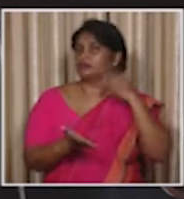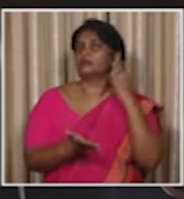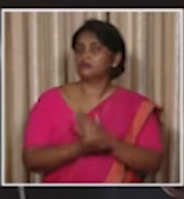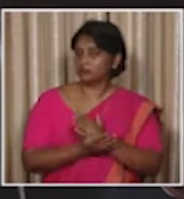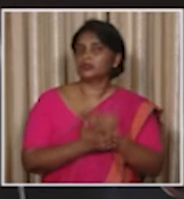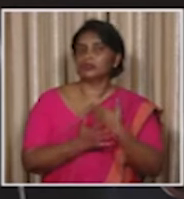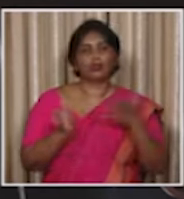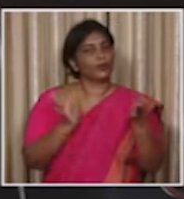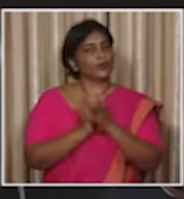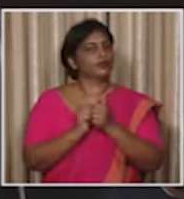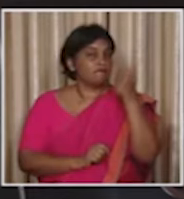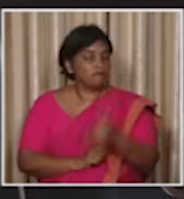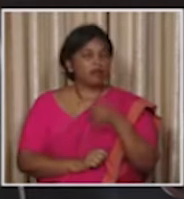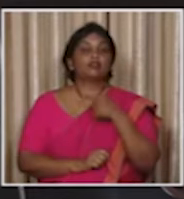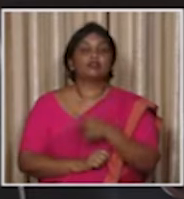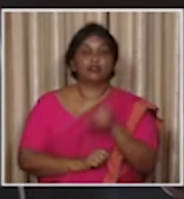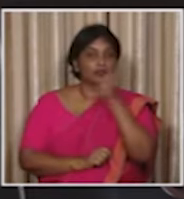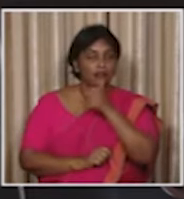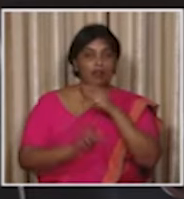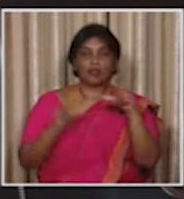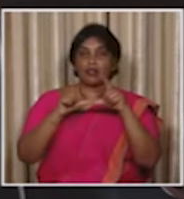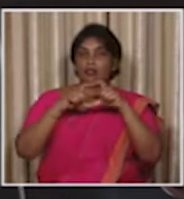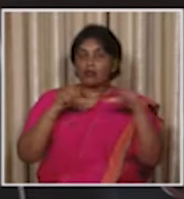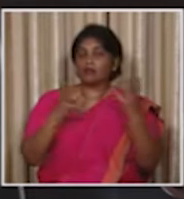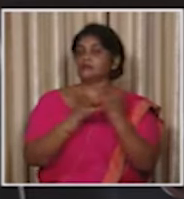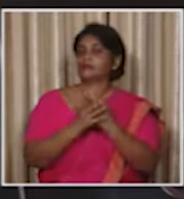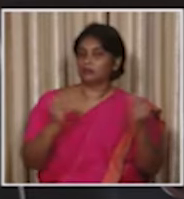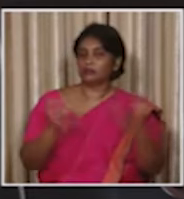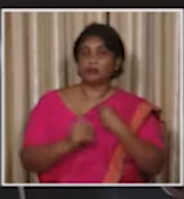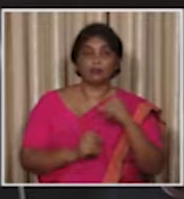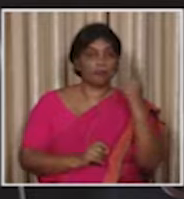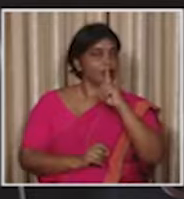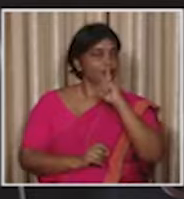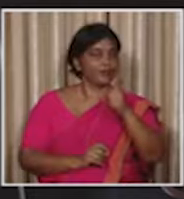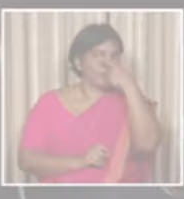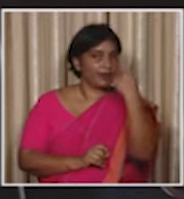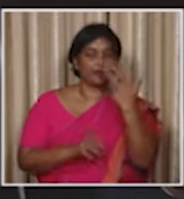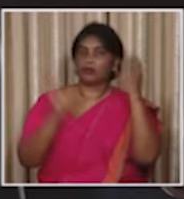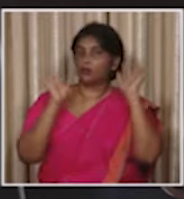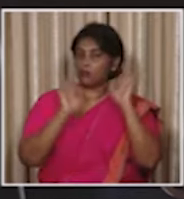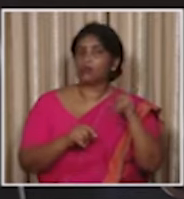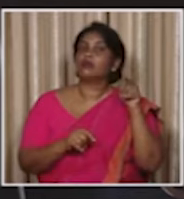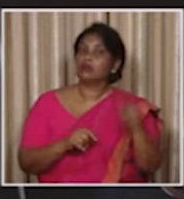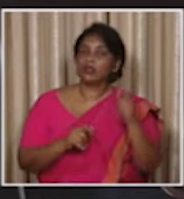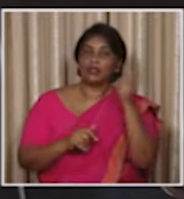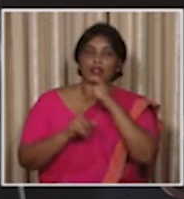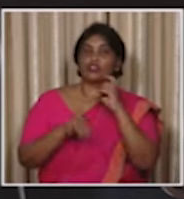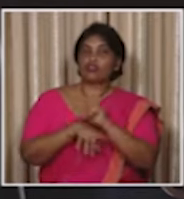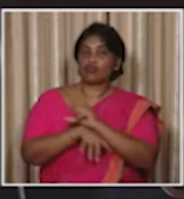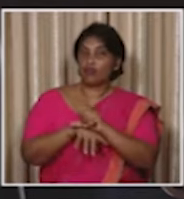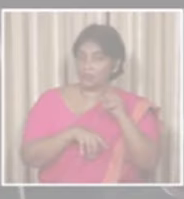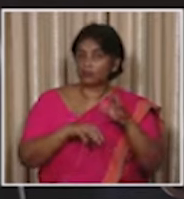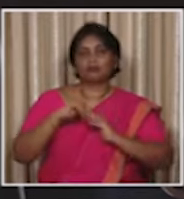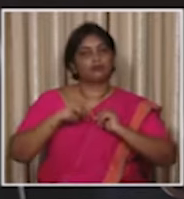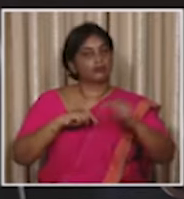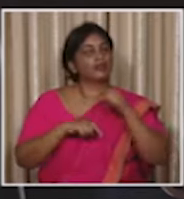අපි ඒකාබද්ධව කටයුතු කළ යුතු වෙනවා. මේ මත්පැන් බලපත්‍ර අපි අහෝසි කරන්න නියෝගයක් දුන්නා බදු ගෙවපු නැති අයගේ. ඒ අනුව සුරාබදු කොමසාරිස්වරයා ක්‍රියා